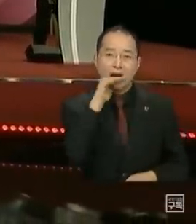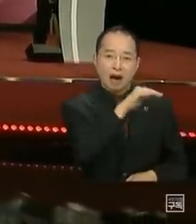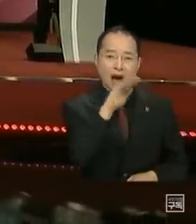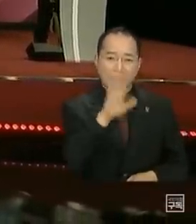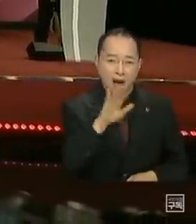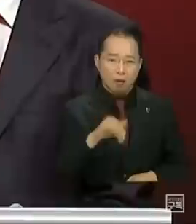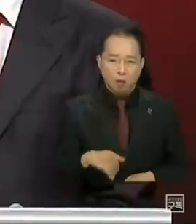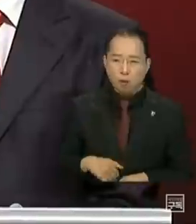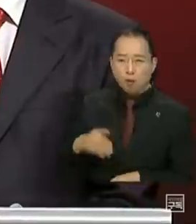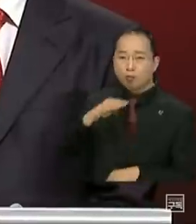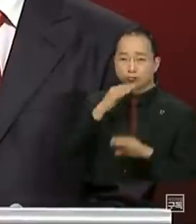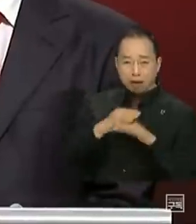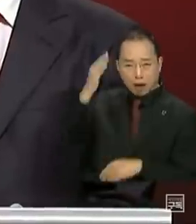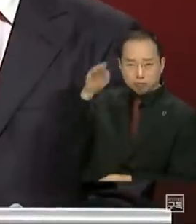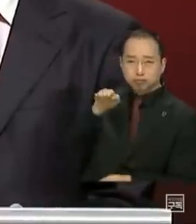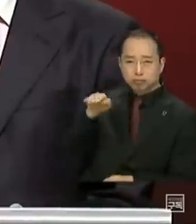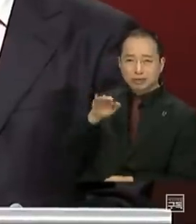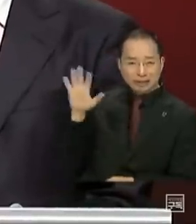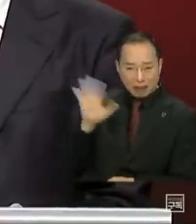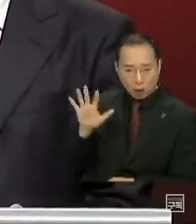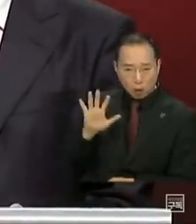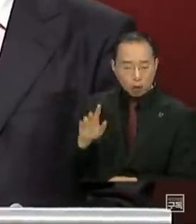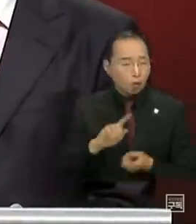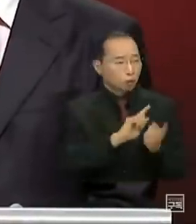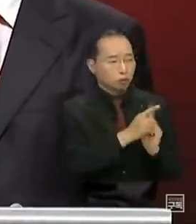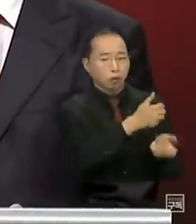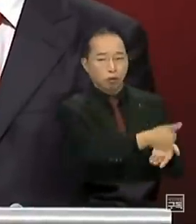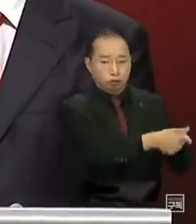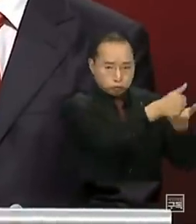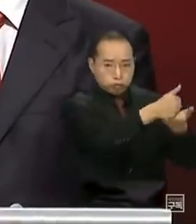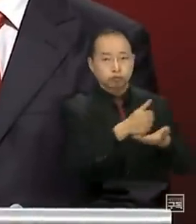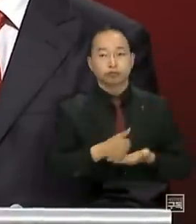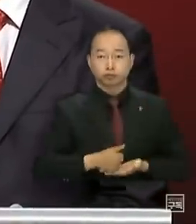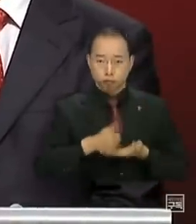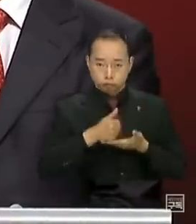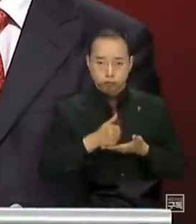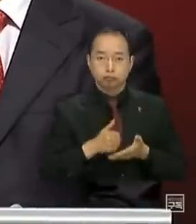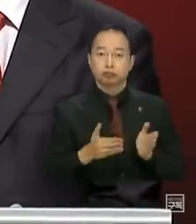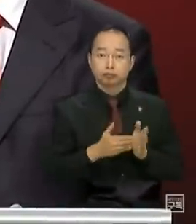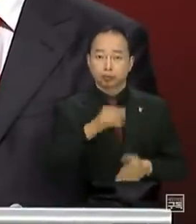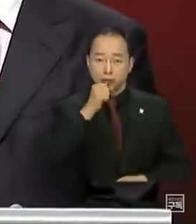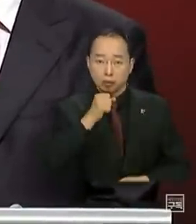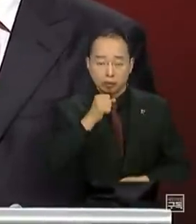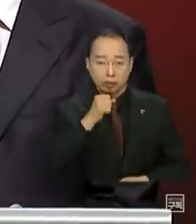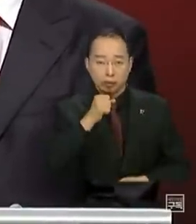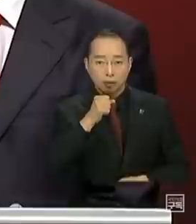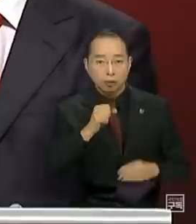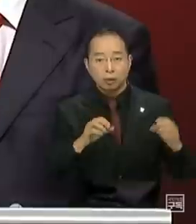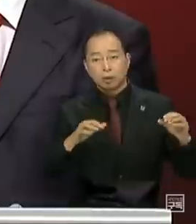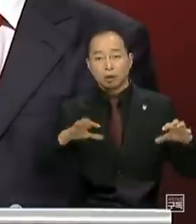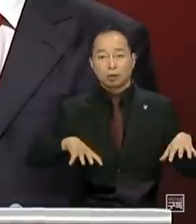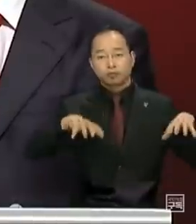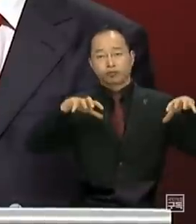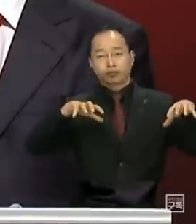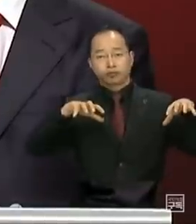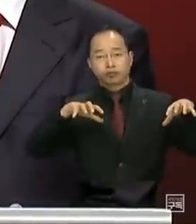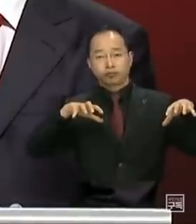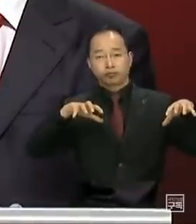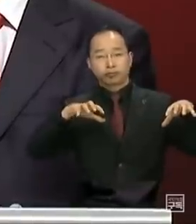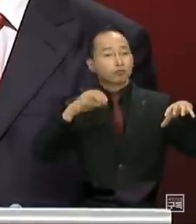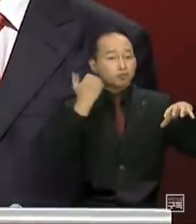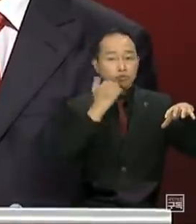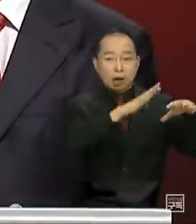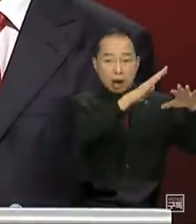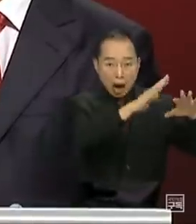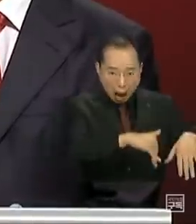하자. 그렇게 해서 동서독처럼 자연스럽게 한 체제가 무너지면 통일이 되는 그런